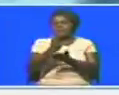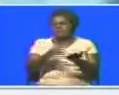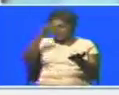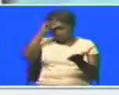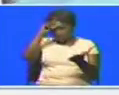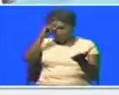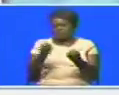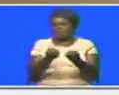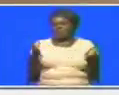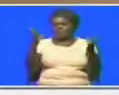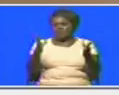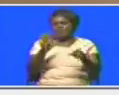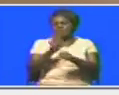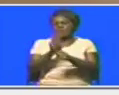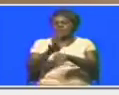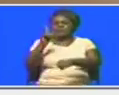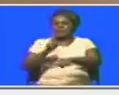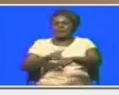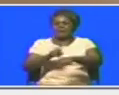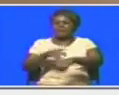nyingi mara kwa mara